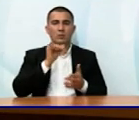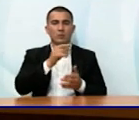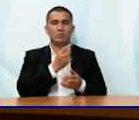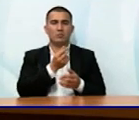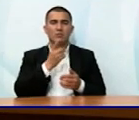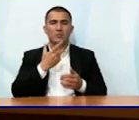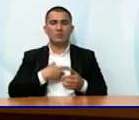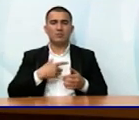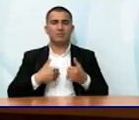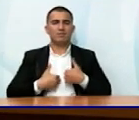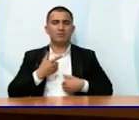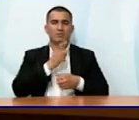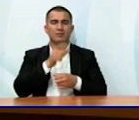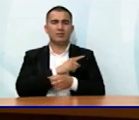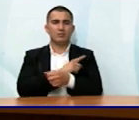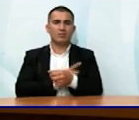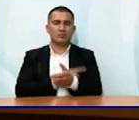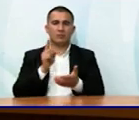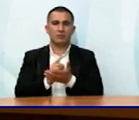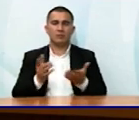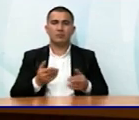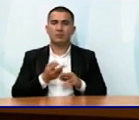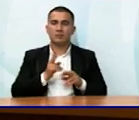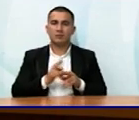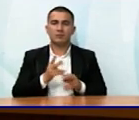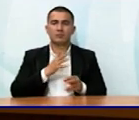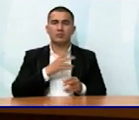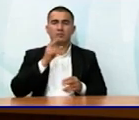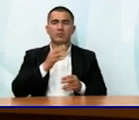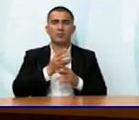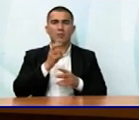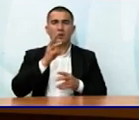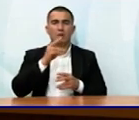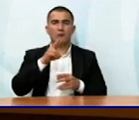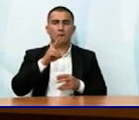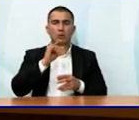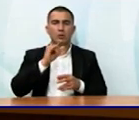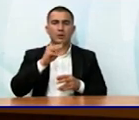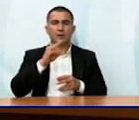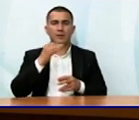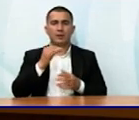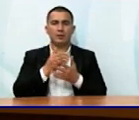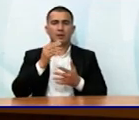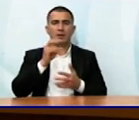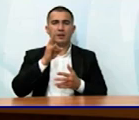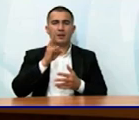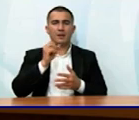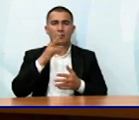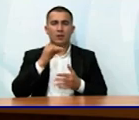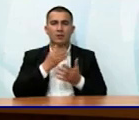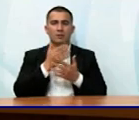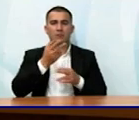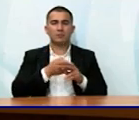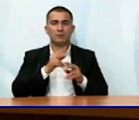Keyin siz Mavlono Lutfiy ijodi bilan tanishgansiz. Mavlono Lutfiy Alisher Navoiyning xotirlashchi qabrdagi kanorda